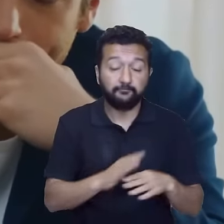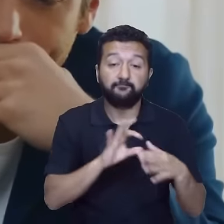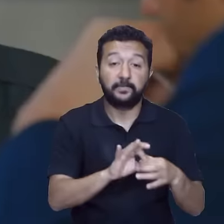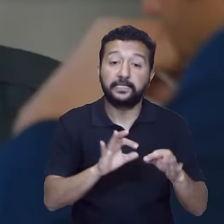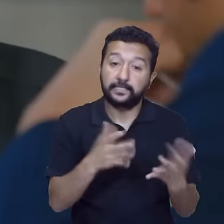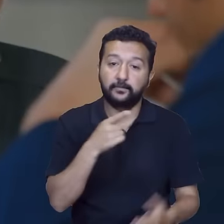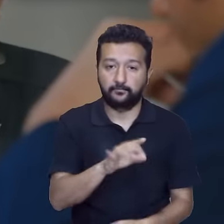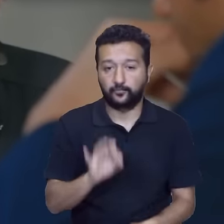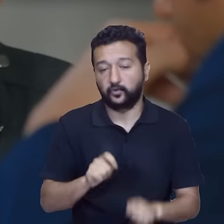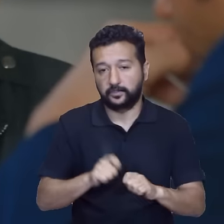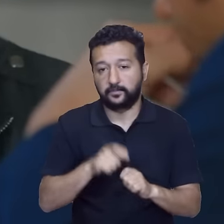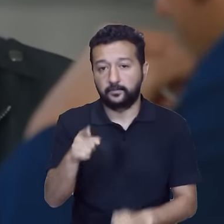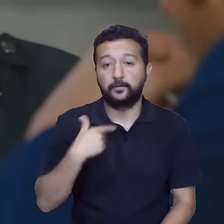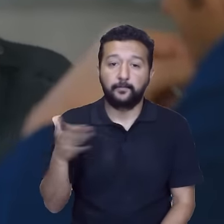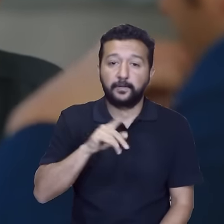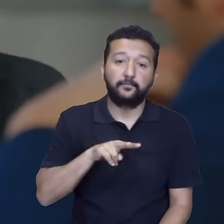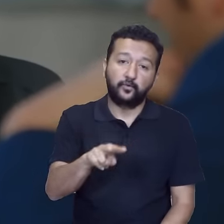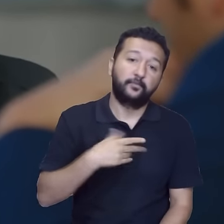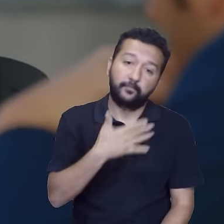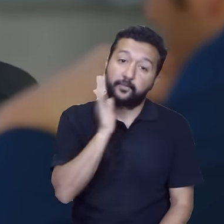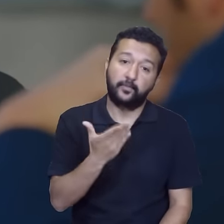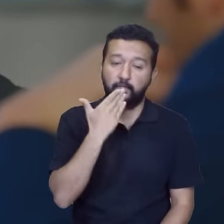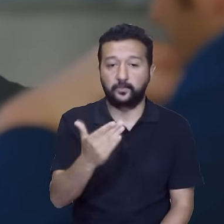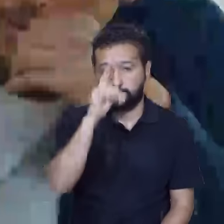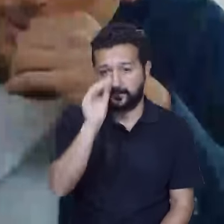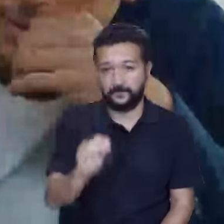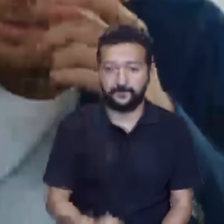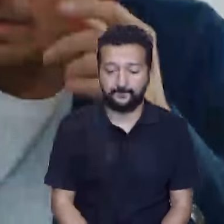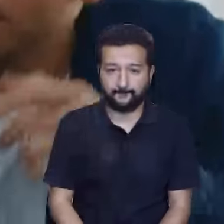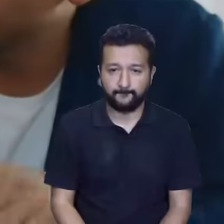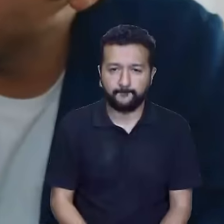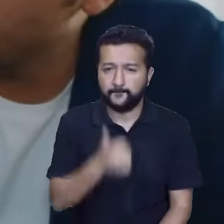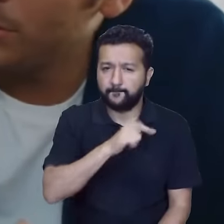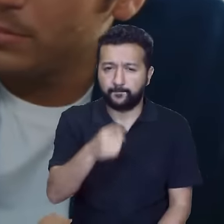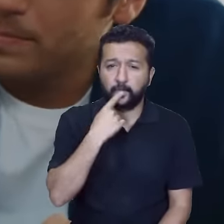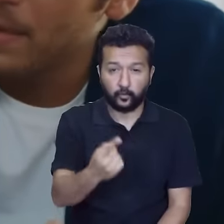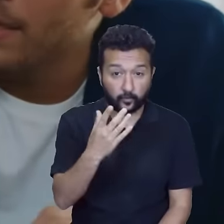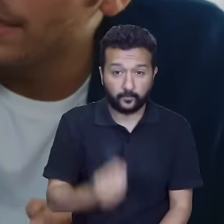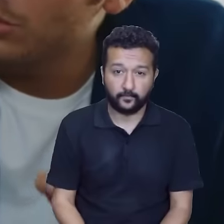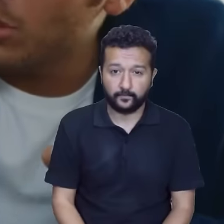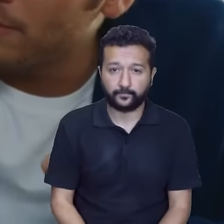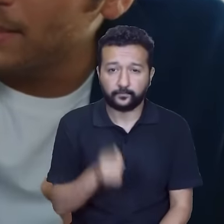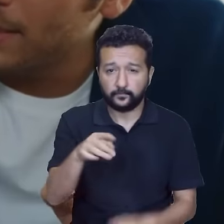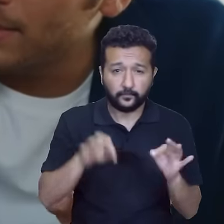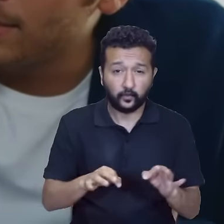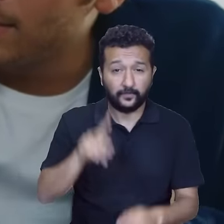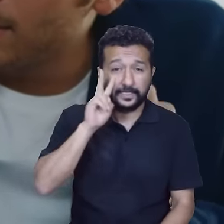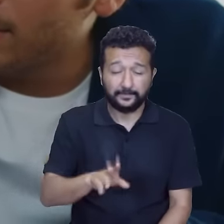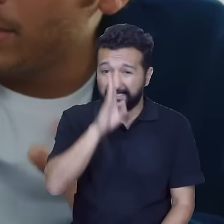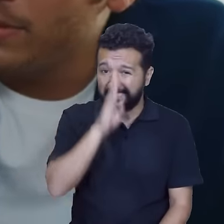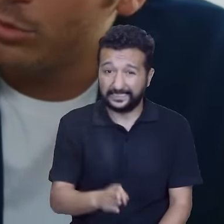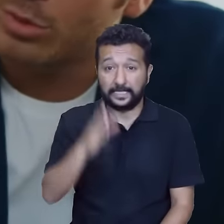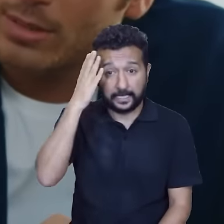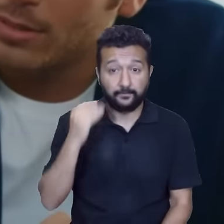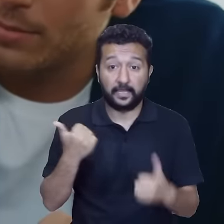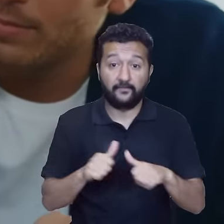sebebi budur yani. Ben başka bir yol bilmem, onu söyleyeyim. Abi sana bir şey söyleyeyim mi? Şu an var ya, ciddi